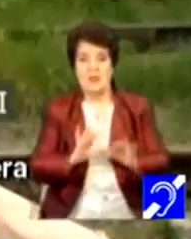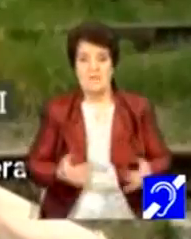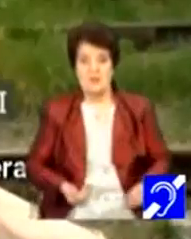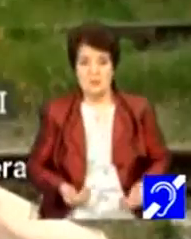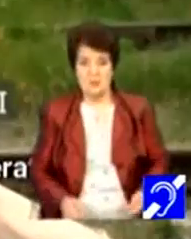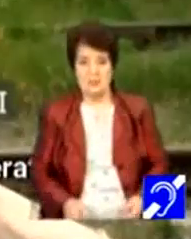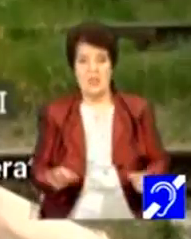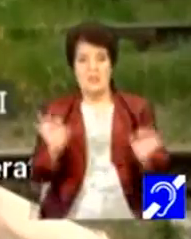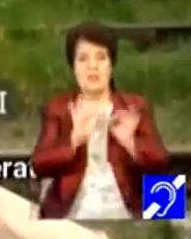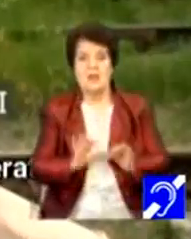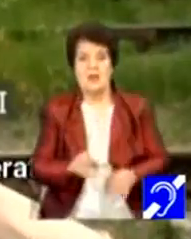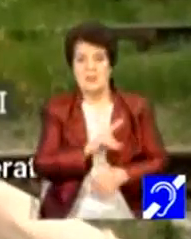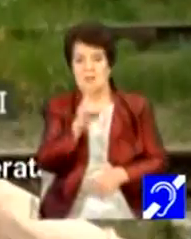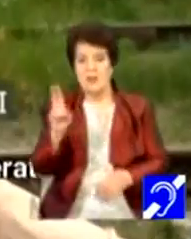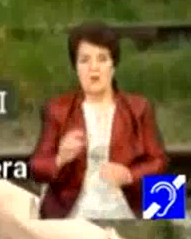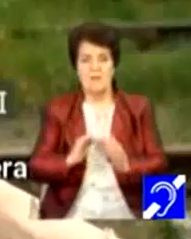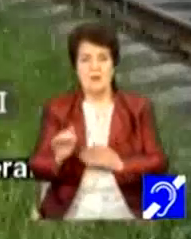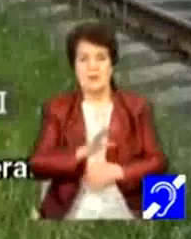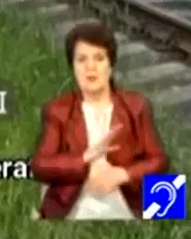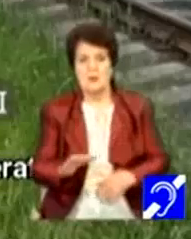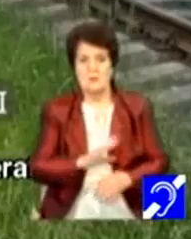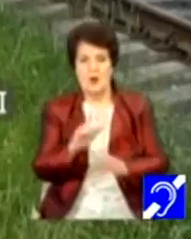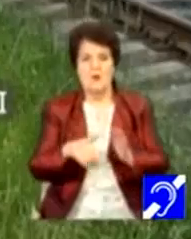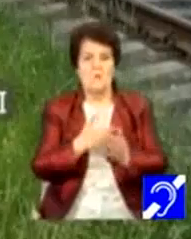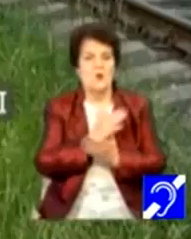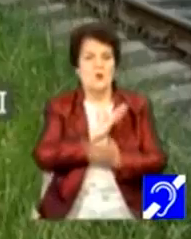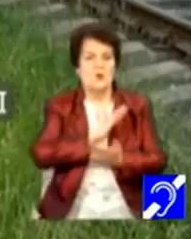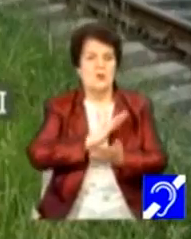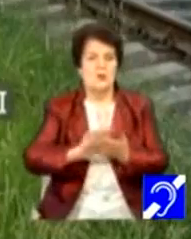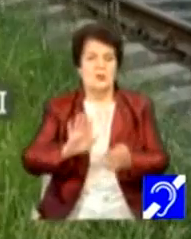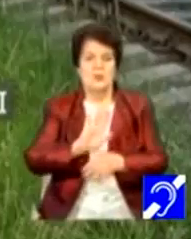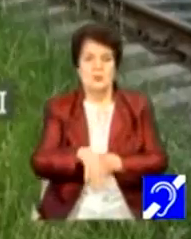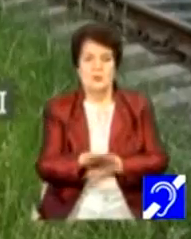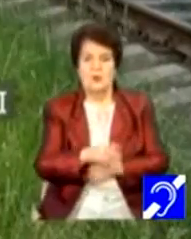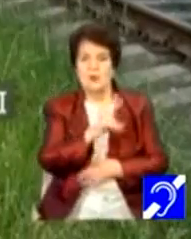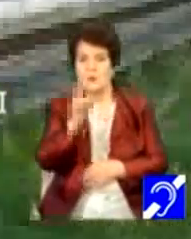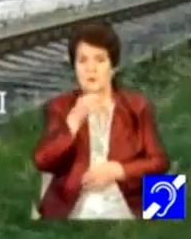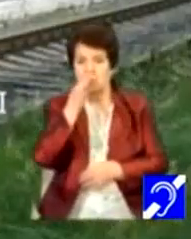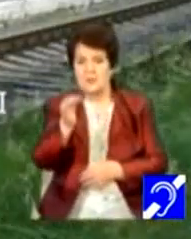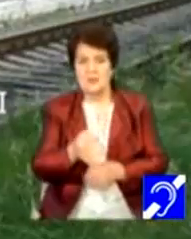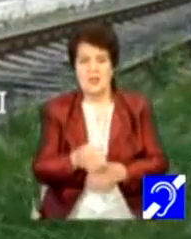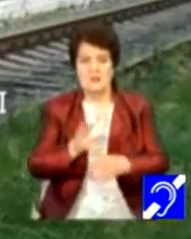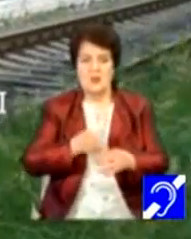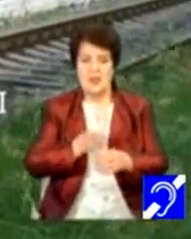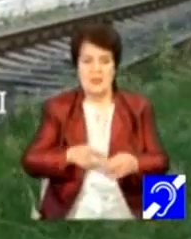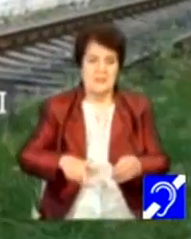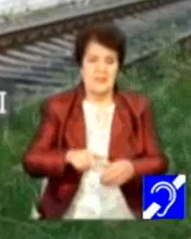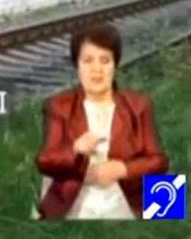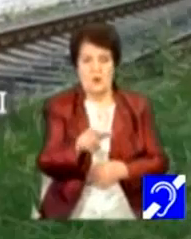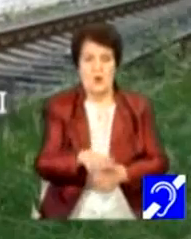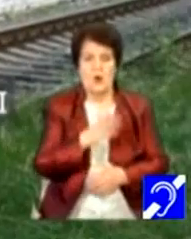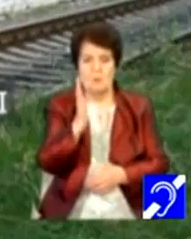жизни, никогда, никого на перроне нету, город пустой. Кто бы когда-то сказал, что железная дорога будет у